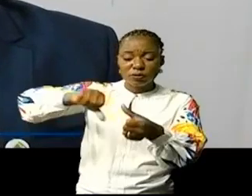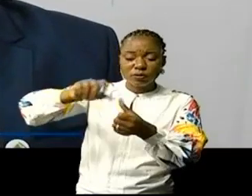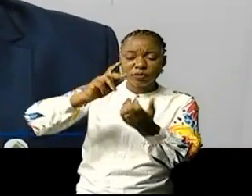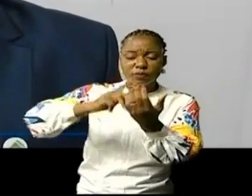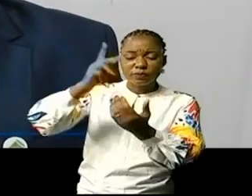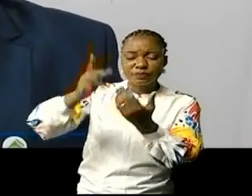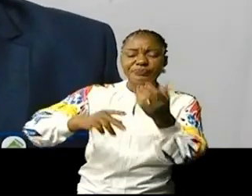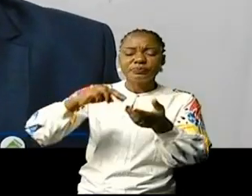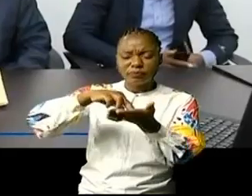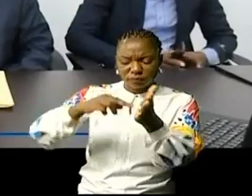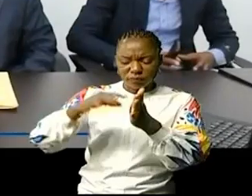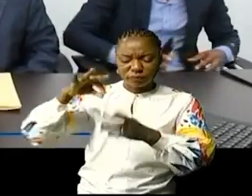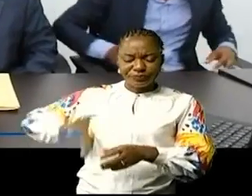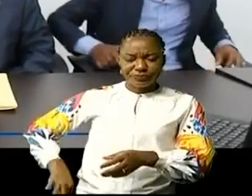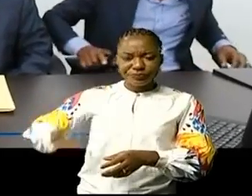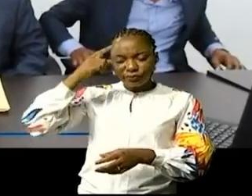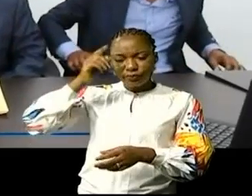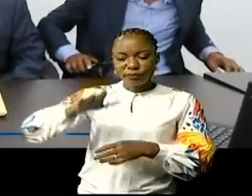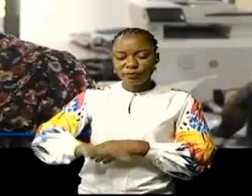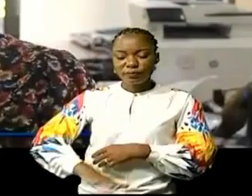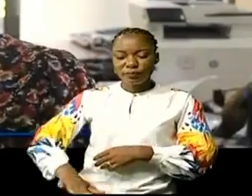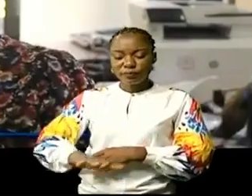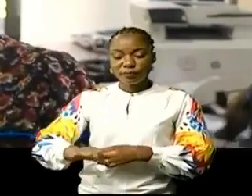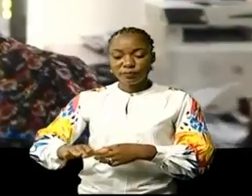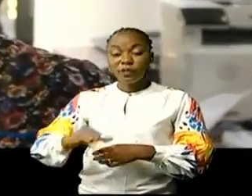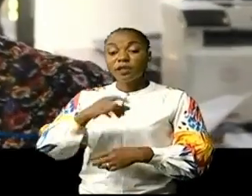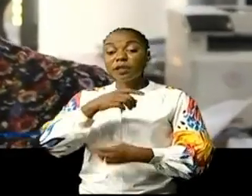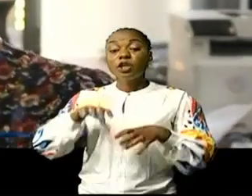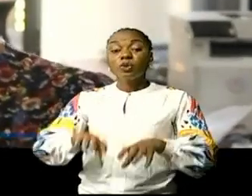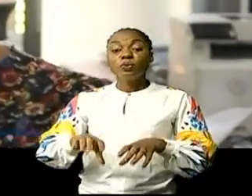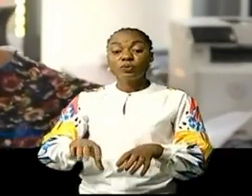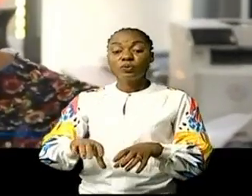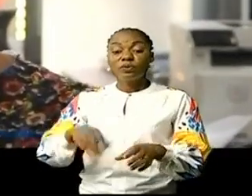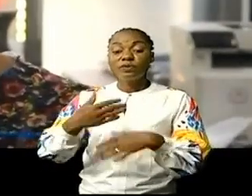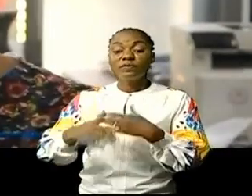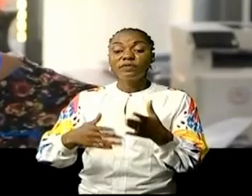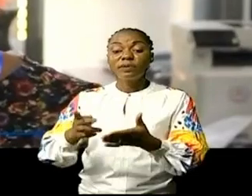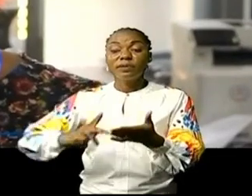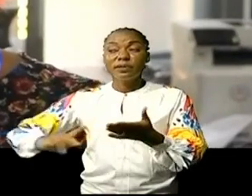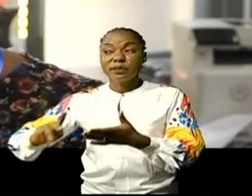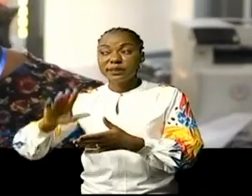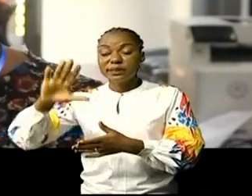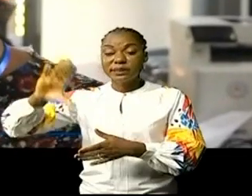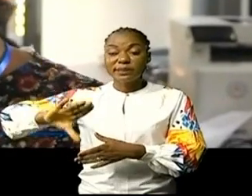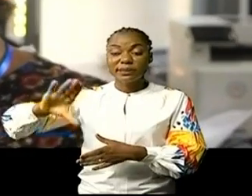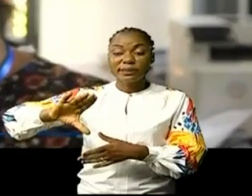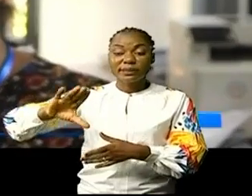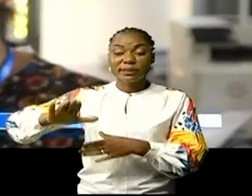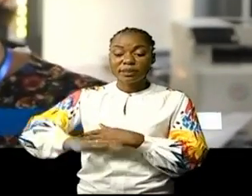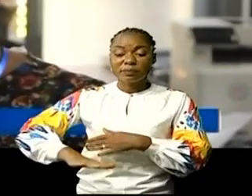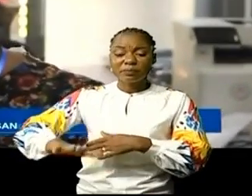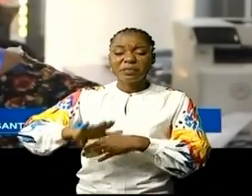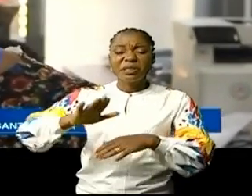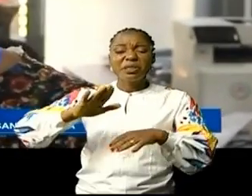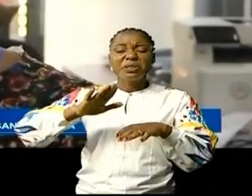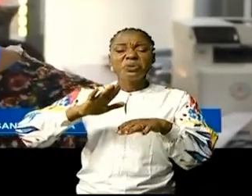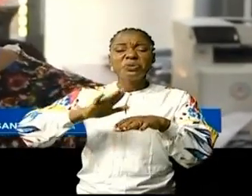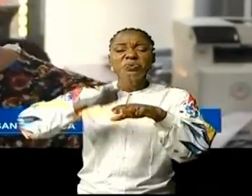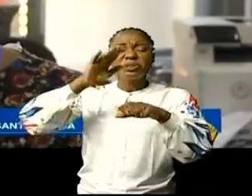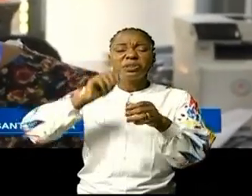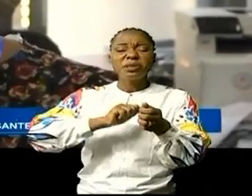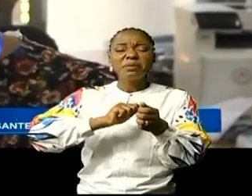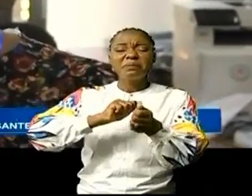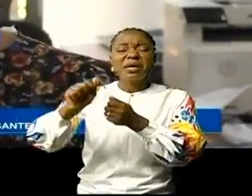cadre bénéfique pour le pays. La RDC fait partie des 5 pays les plus touchés par le paludisme dans le